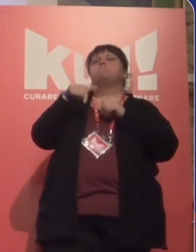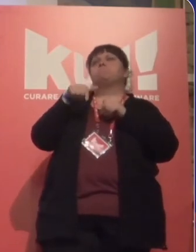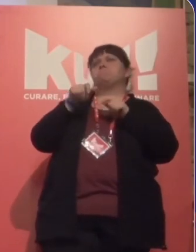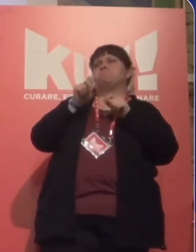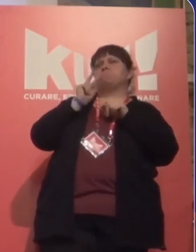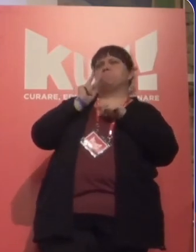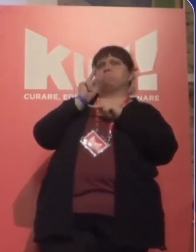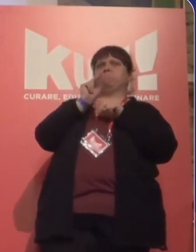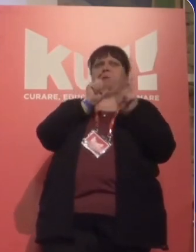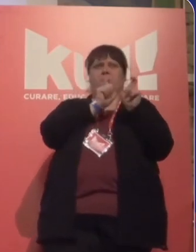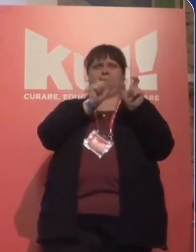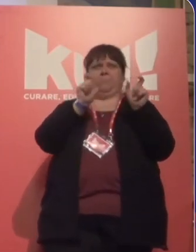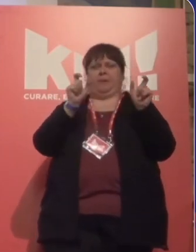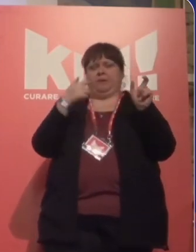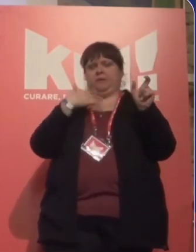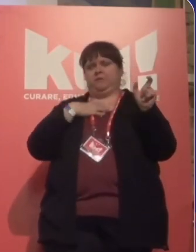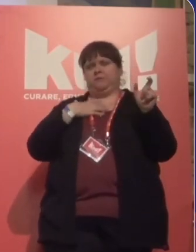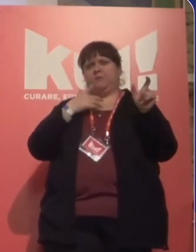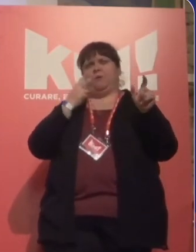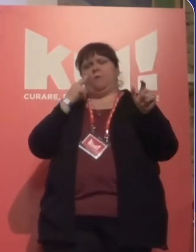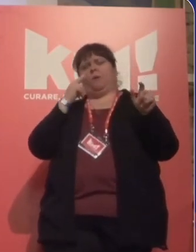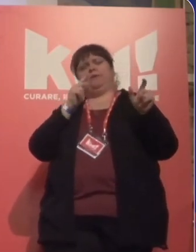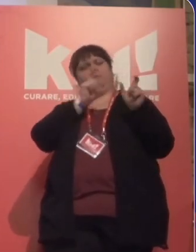senso di affaticamento